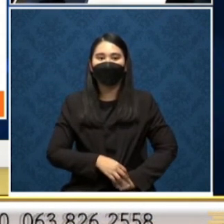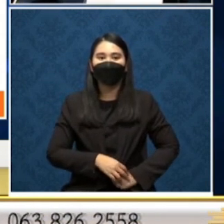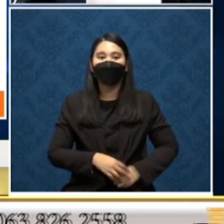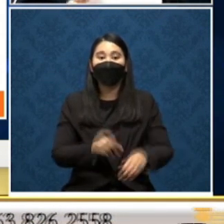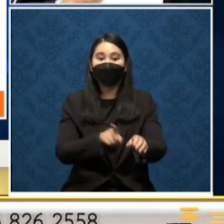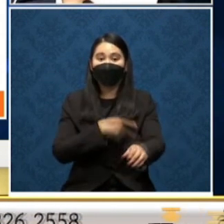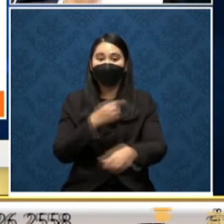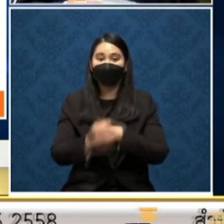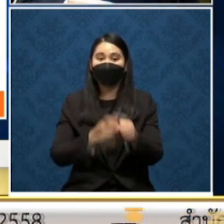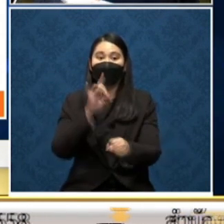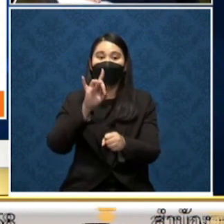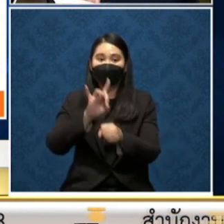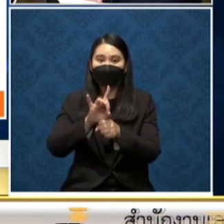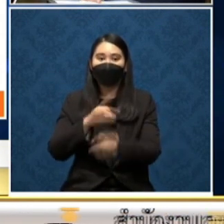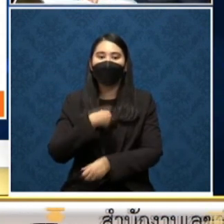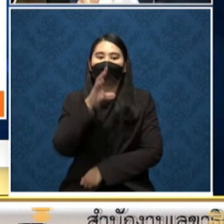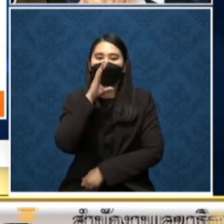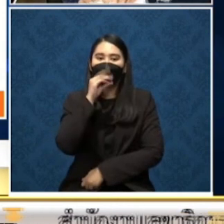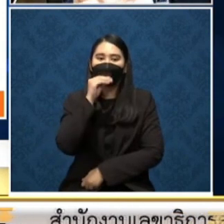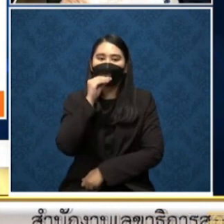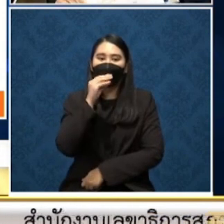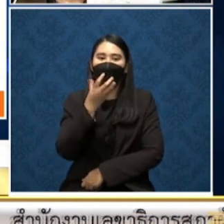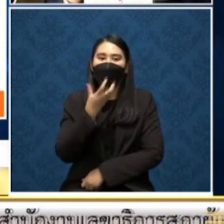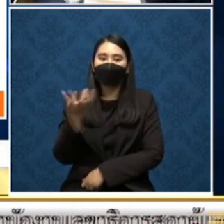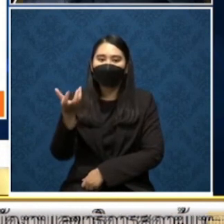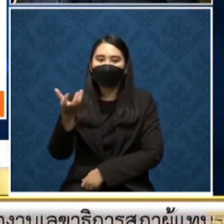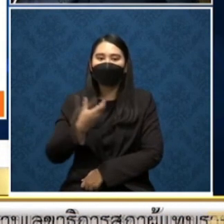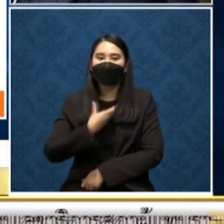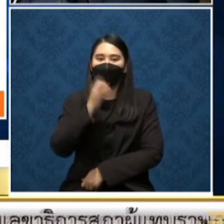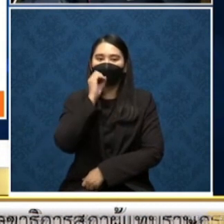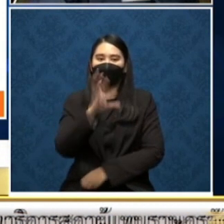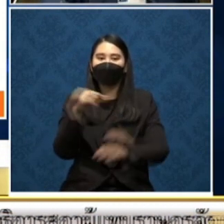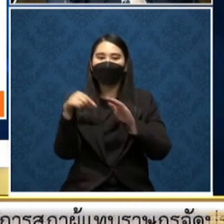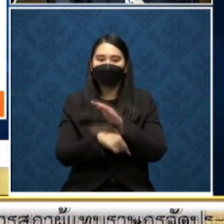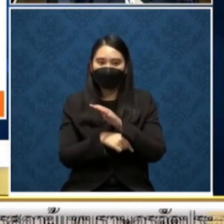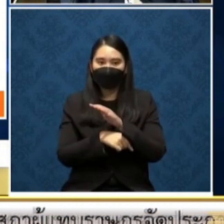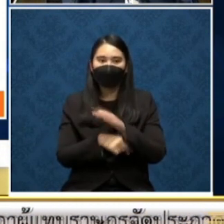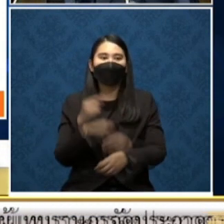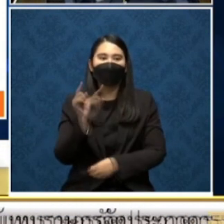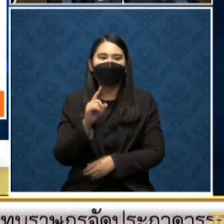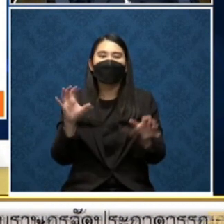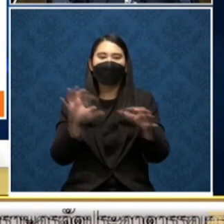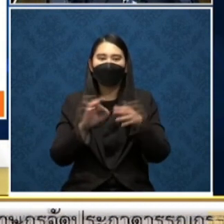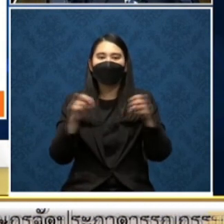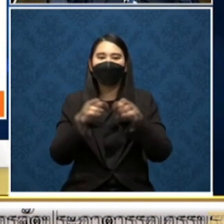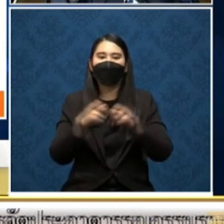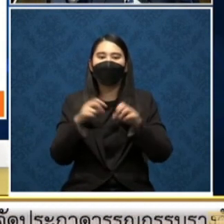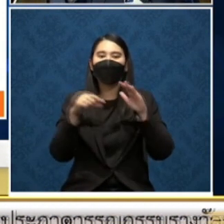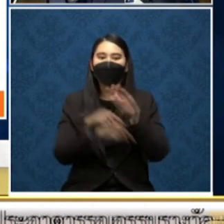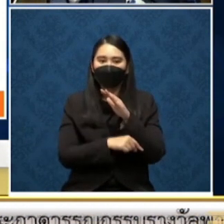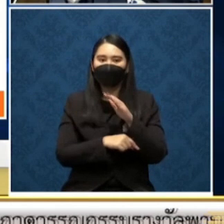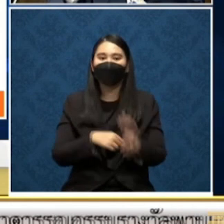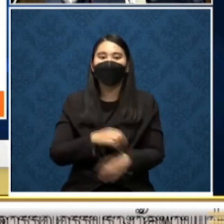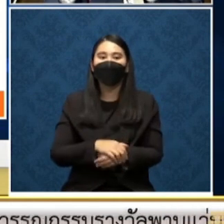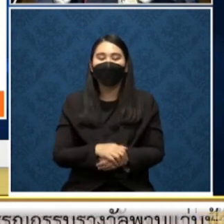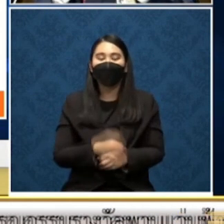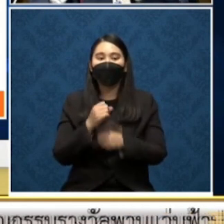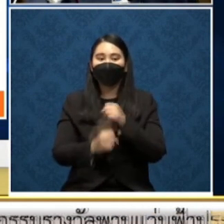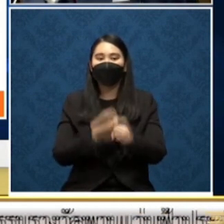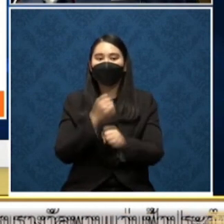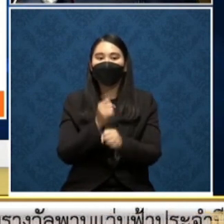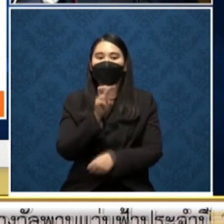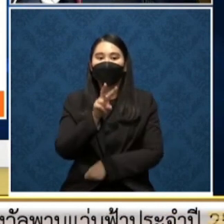ล่านั้นเนี่ยมันได้อะไรขึ้นมานะครับองค์กรผมมีคนเนี่ยนะครับหลายสิบชีวิตอ่ะคุณผู้ชมนึกออกไหมครับต้องดูแลเขาต้อง